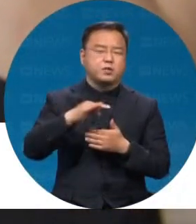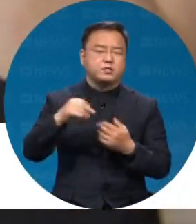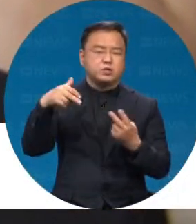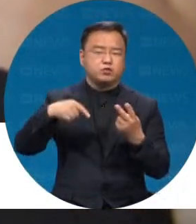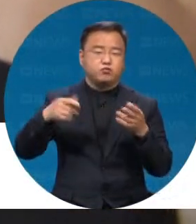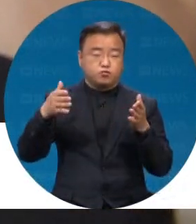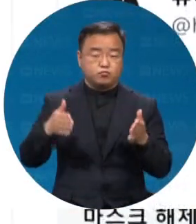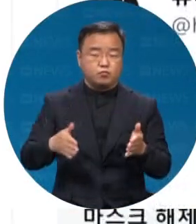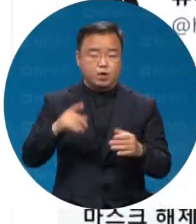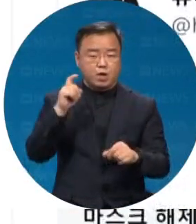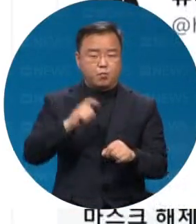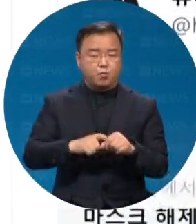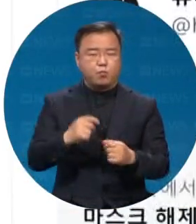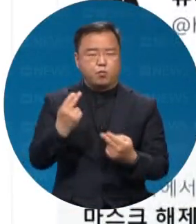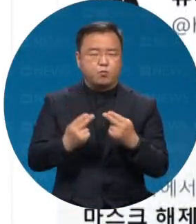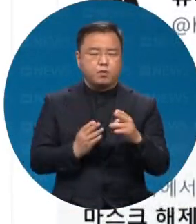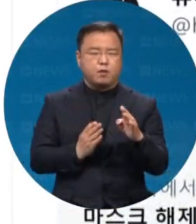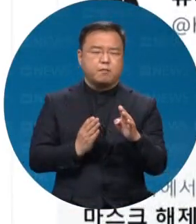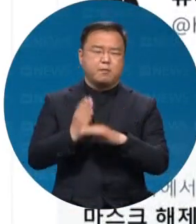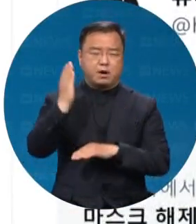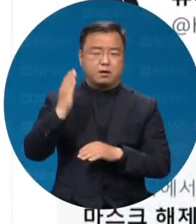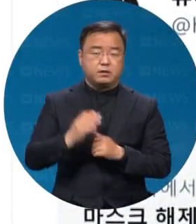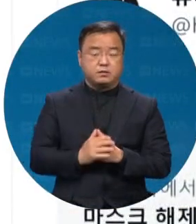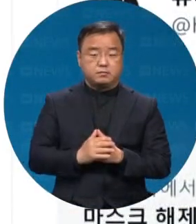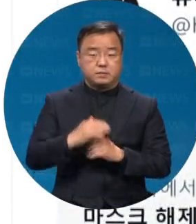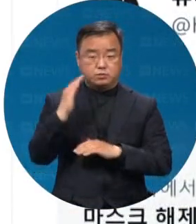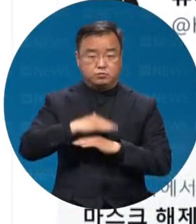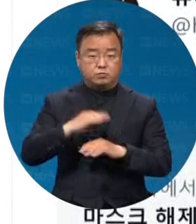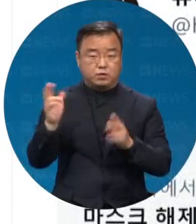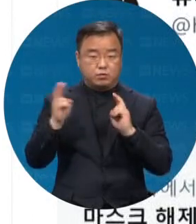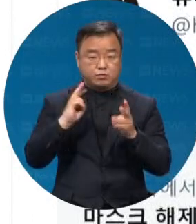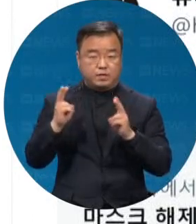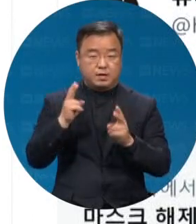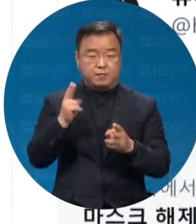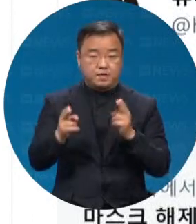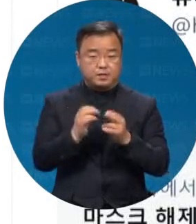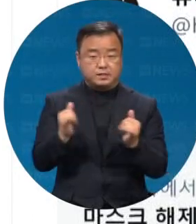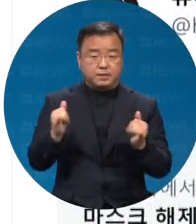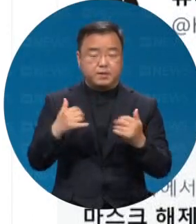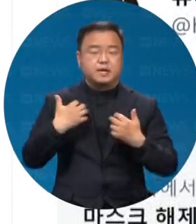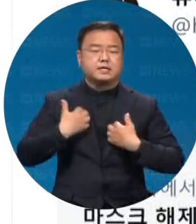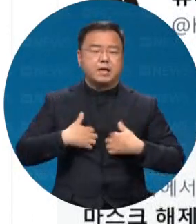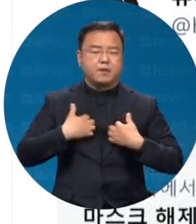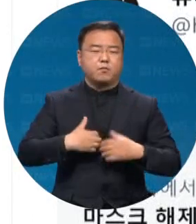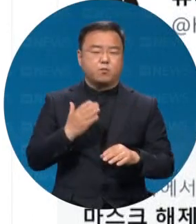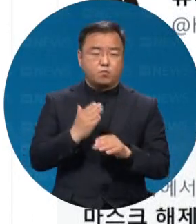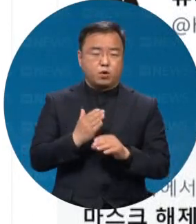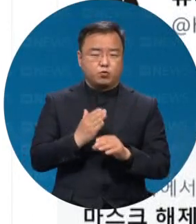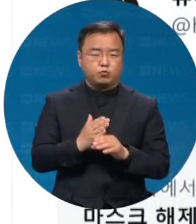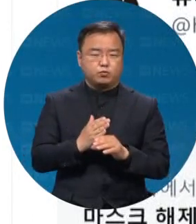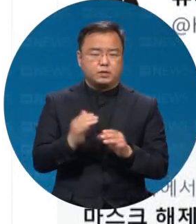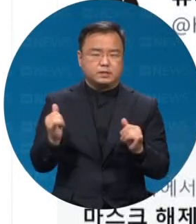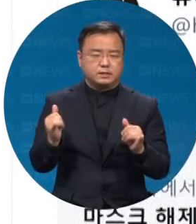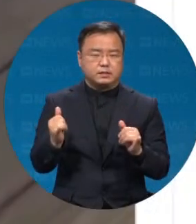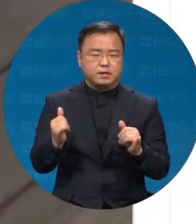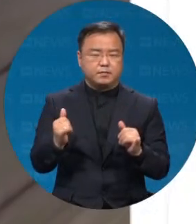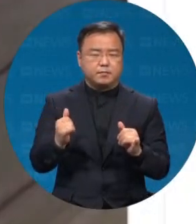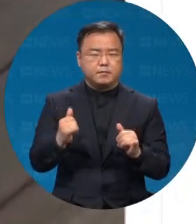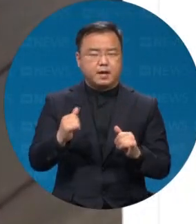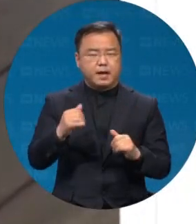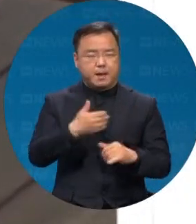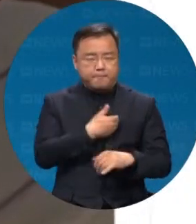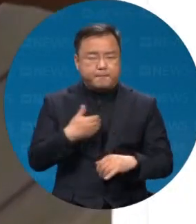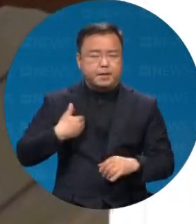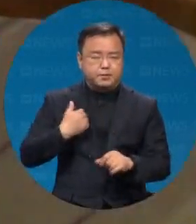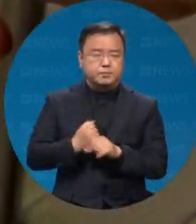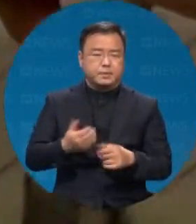화답했습니다 출판사 편집자가 직접 게임까지 하면서 유저들과 소통의 덕 c 믈 만족시킨 결과입니다